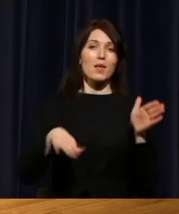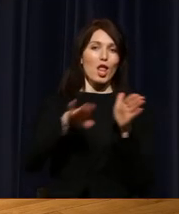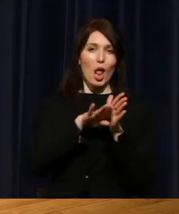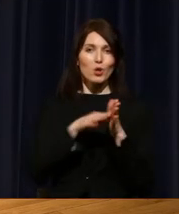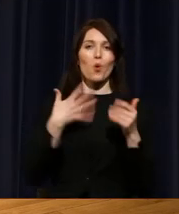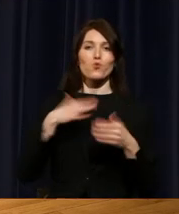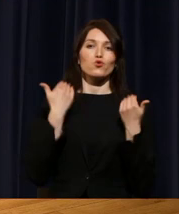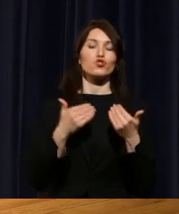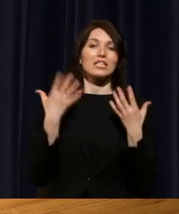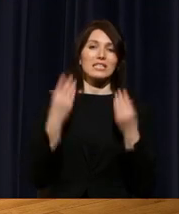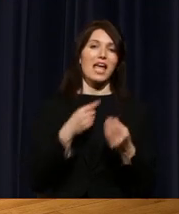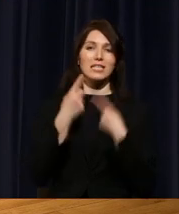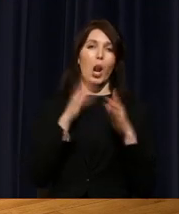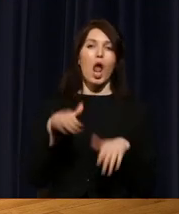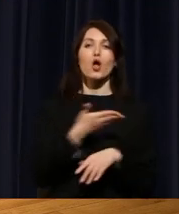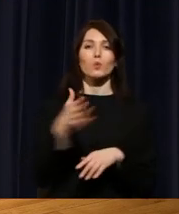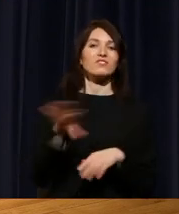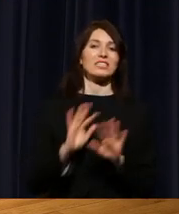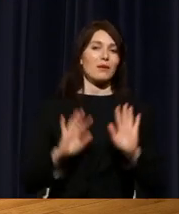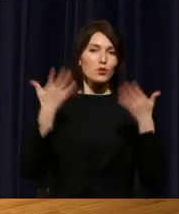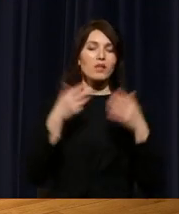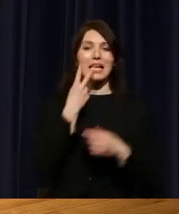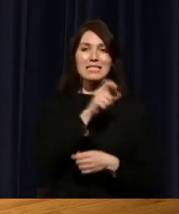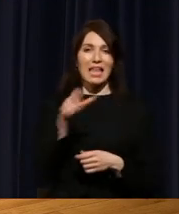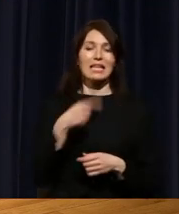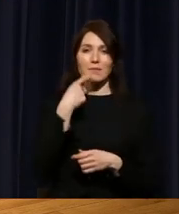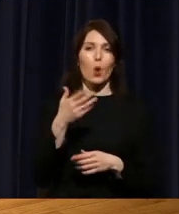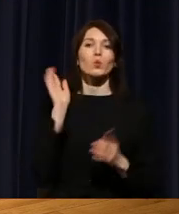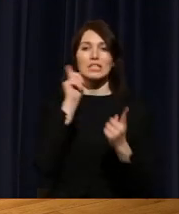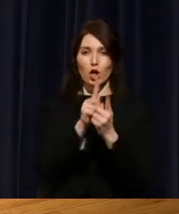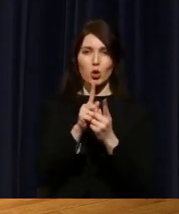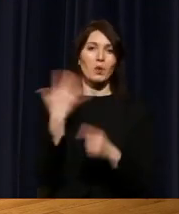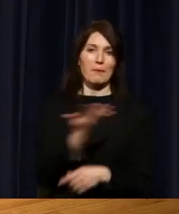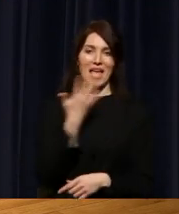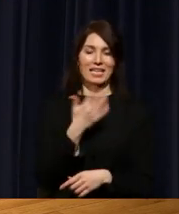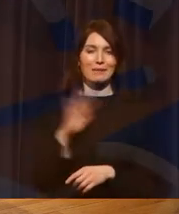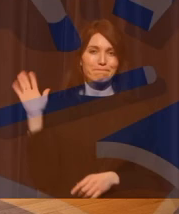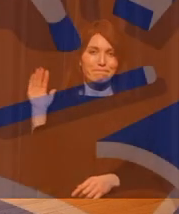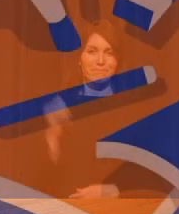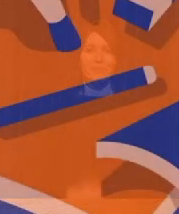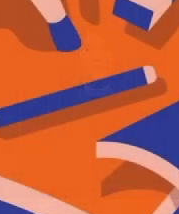piedalīšanos mūsu šīsdienas sarunā, lai jums visiem viss izdodas un skatītājiem saku uz tikšanos piekdienu.